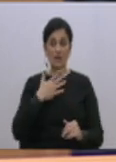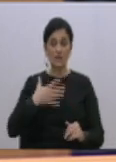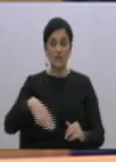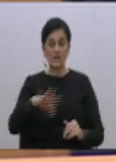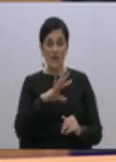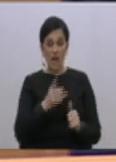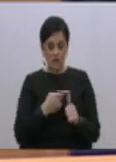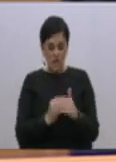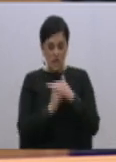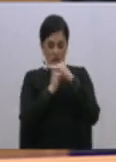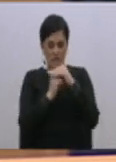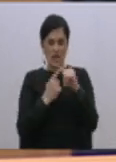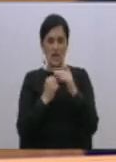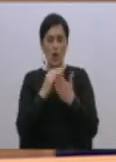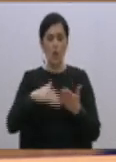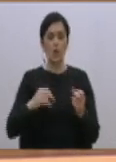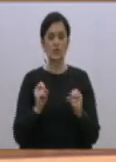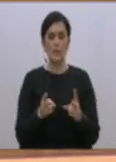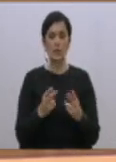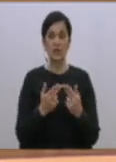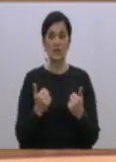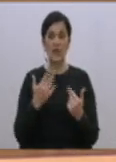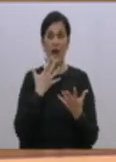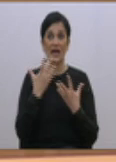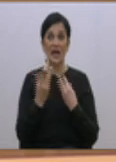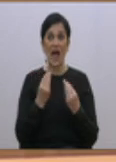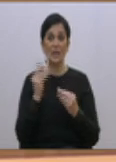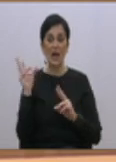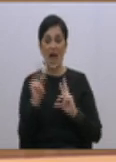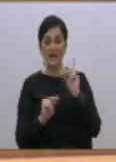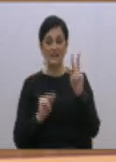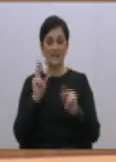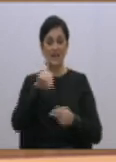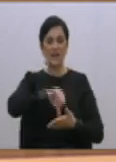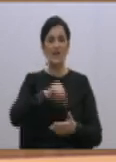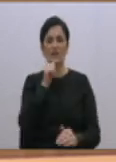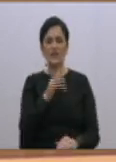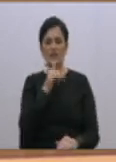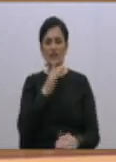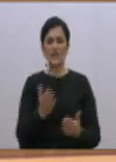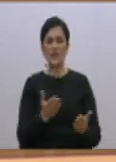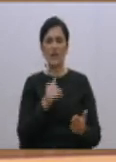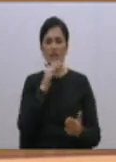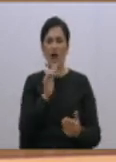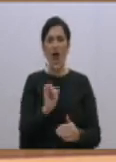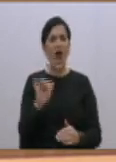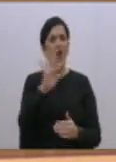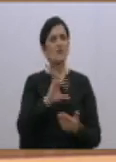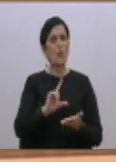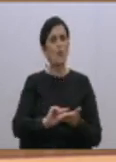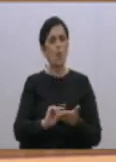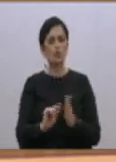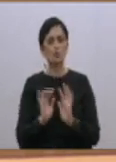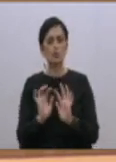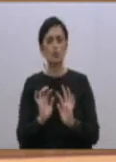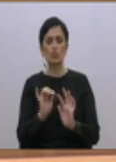ჩვენი ქვეყნის იმიჯს, რეპუტაციას და უსაფრთხოებას და ყალბი პათეტიკური გამოსვლები ვითომ იმას, რა ქვია, ევროპელ პენსიონერებზე ზრუნვით